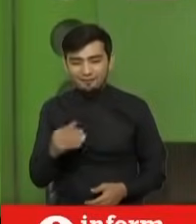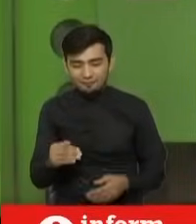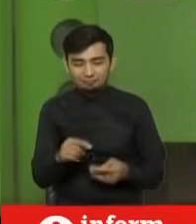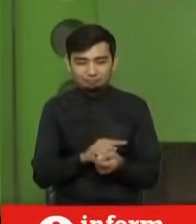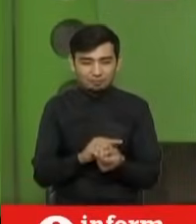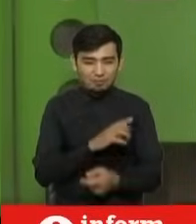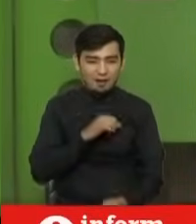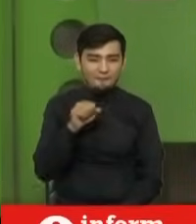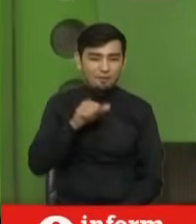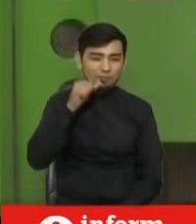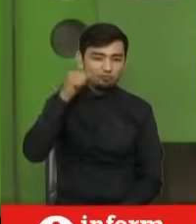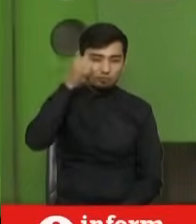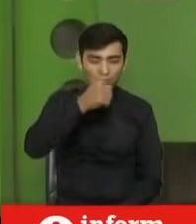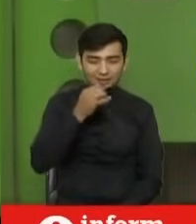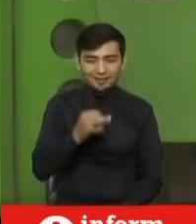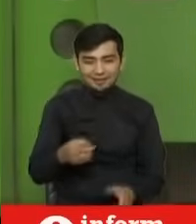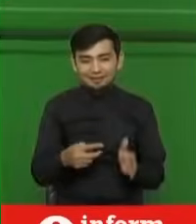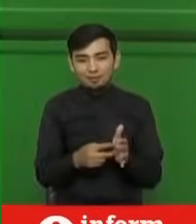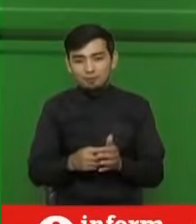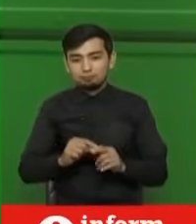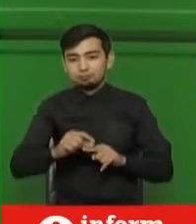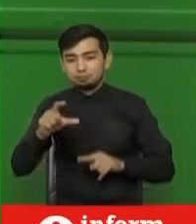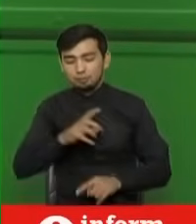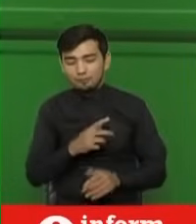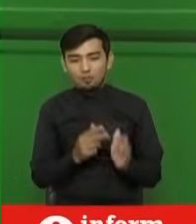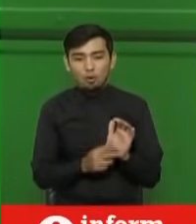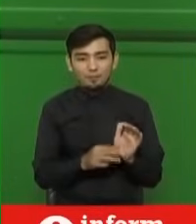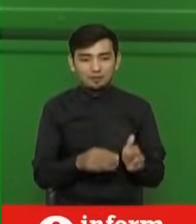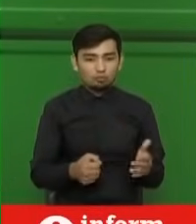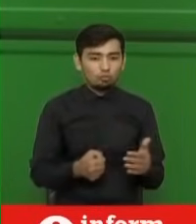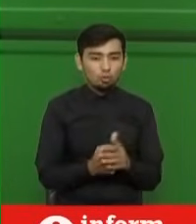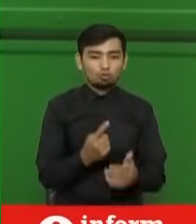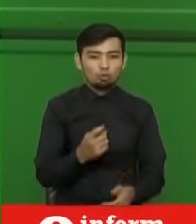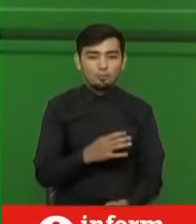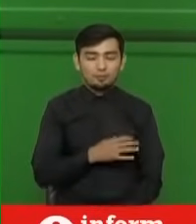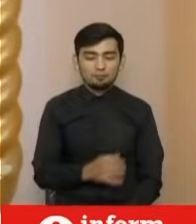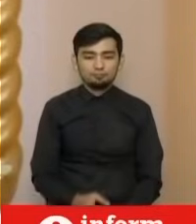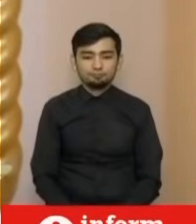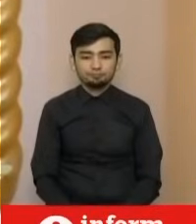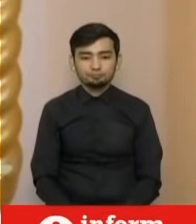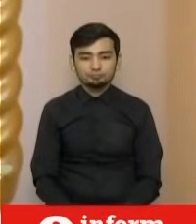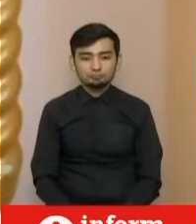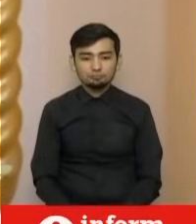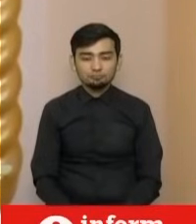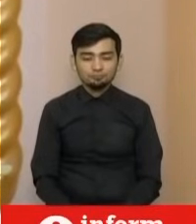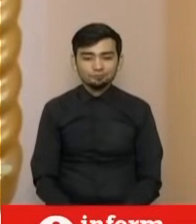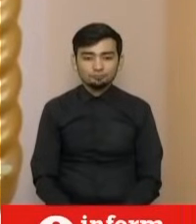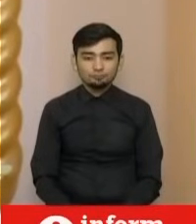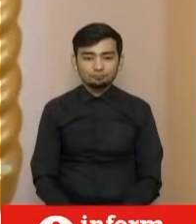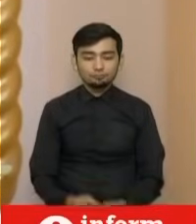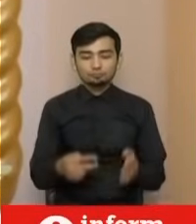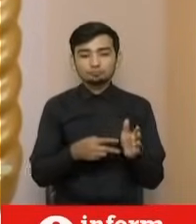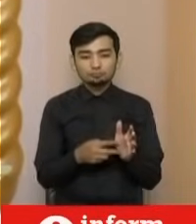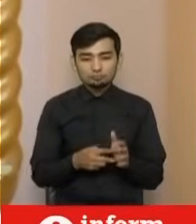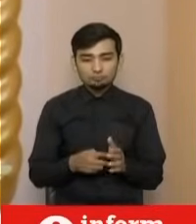августе прошлого года тогда стоимость увеличилась с 80 тенге до 100 позволит в целом